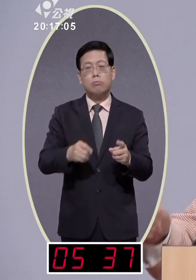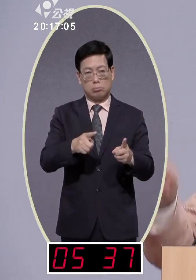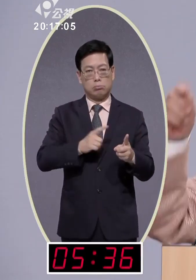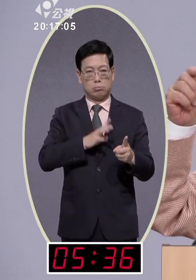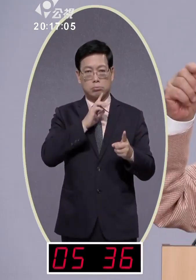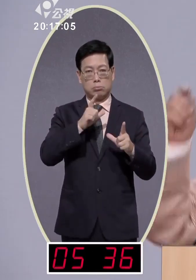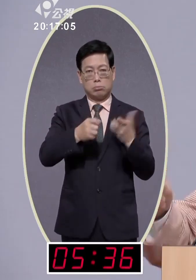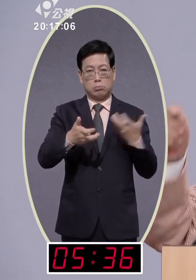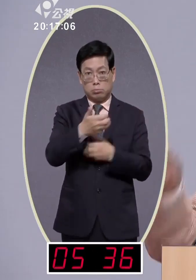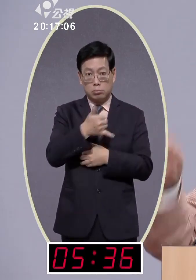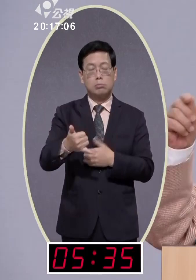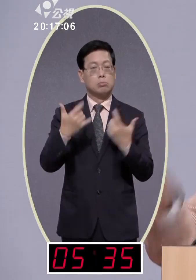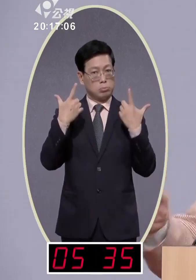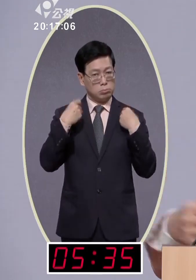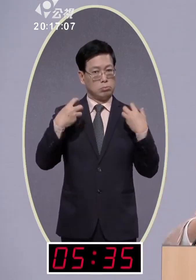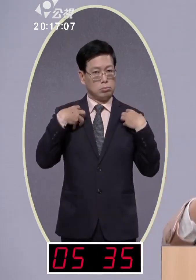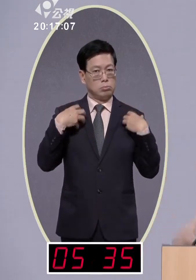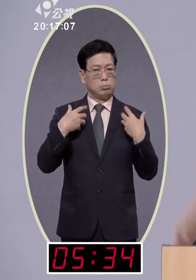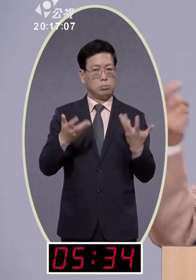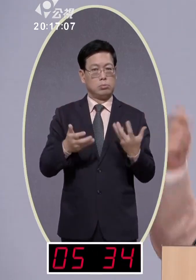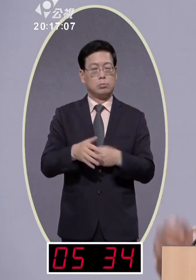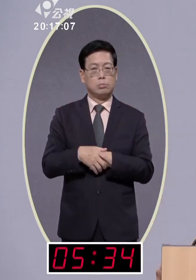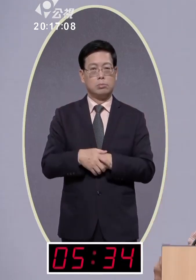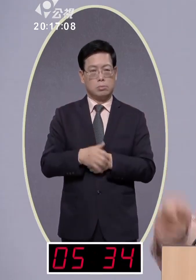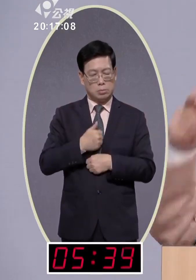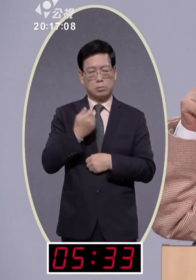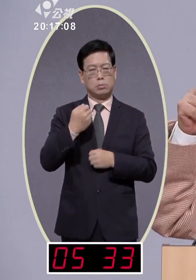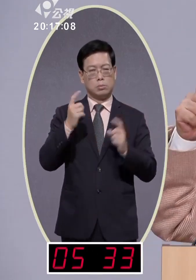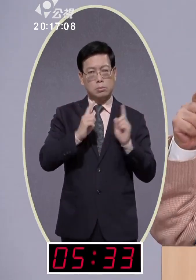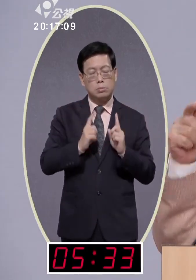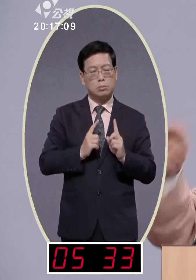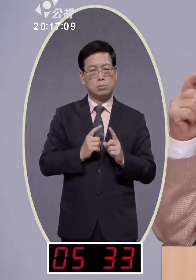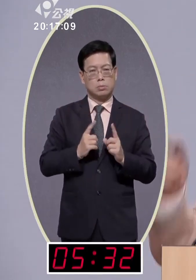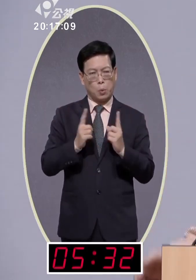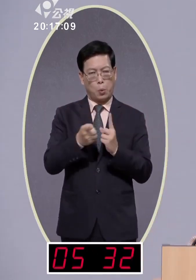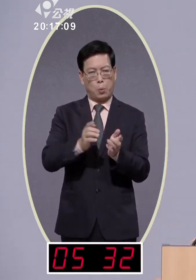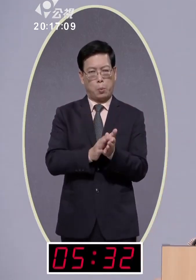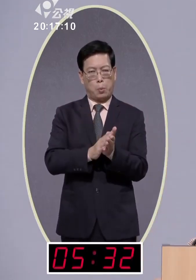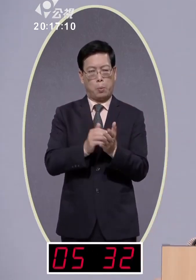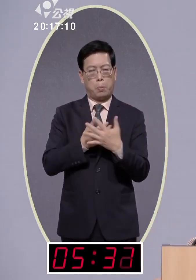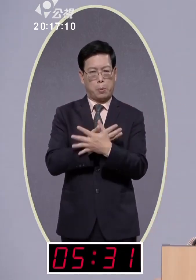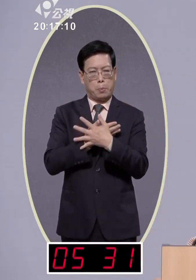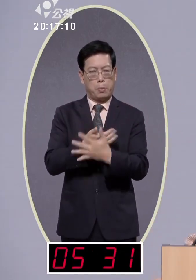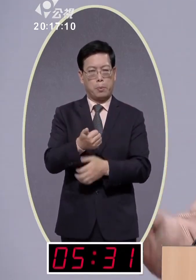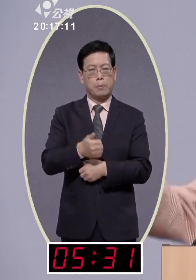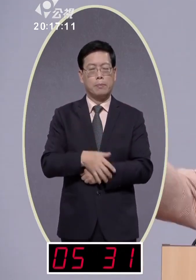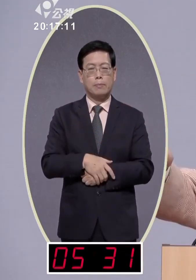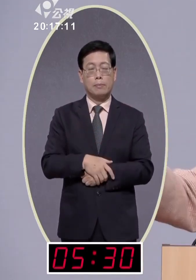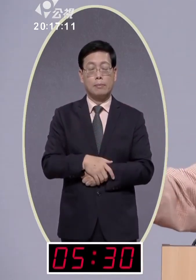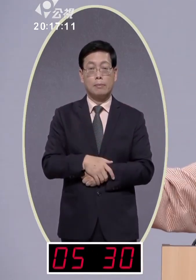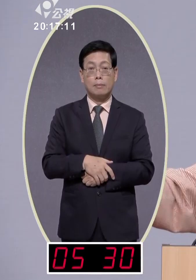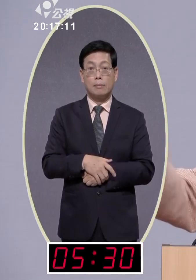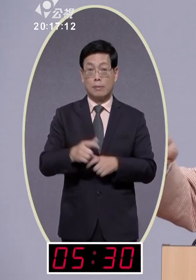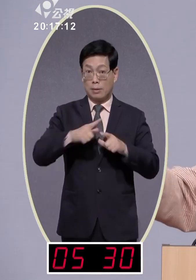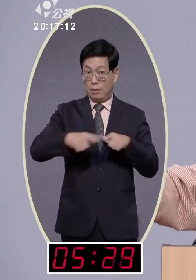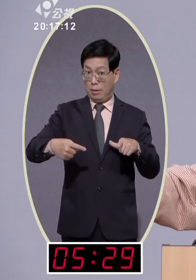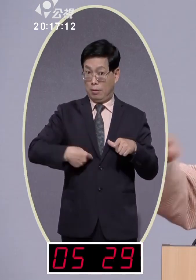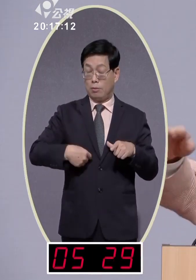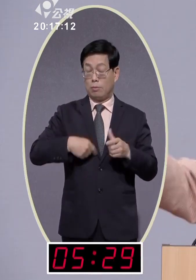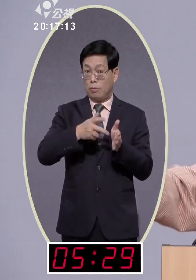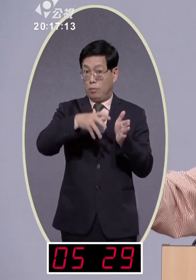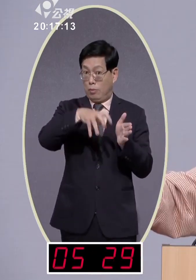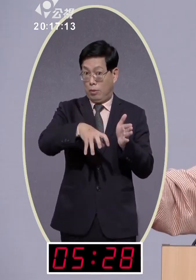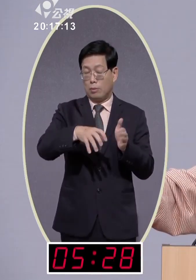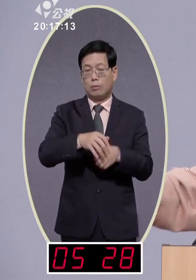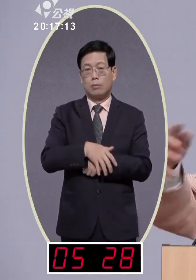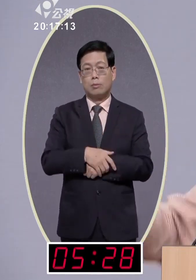个公务人员应尽的责任，让我很感动，我对他一再表扬。大渡火车站